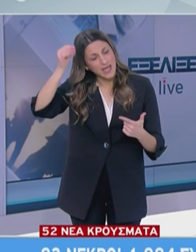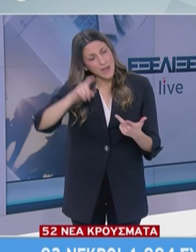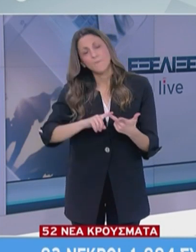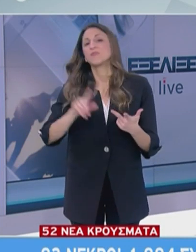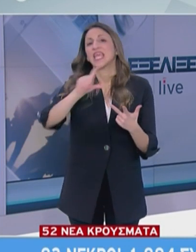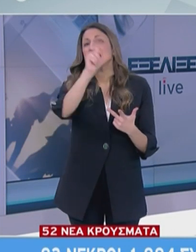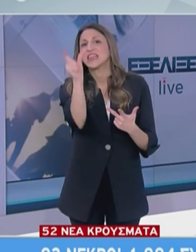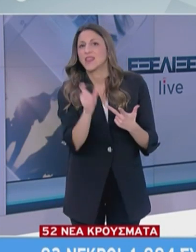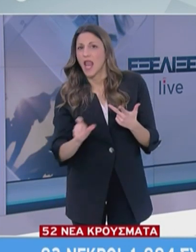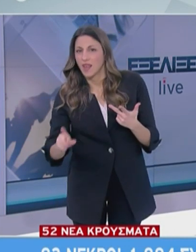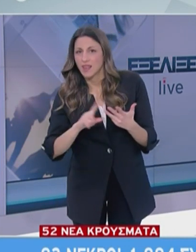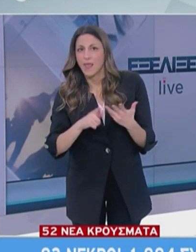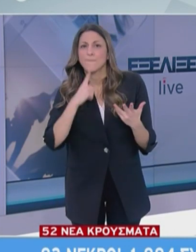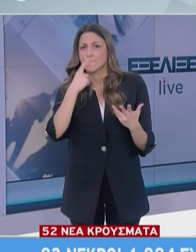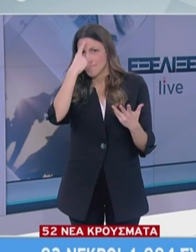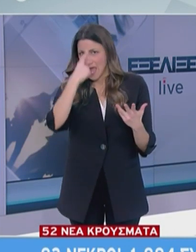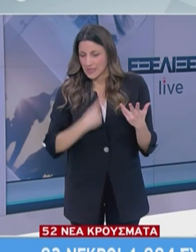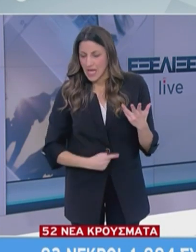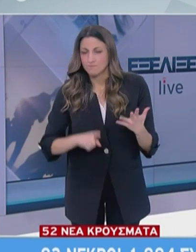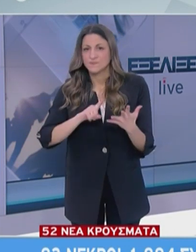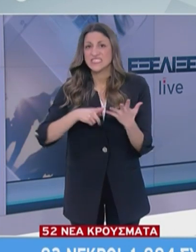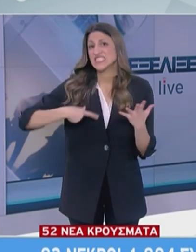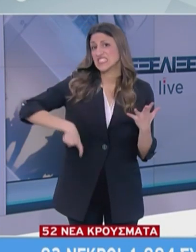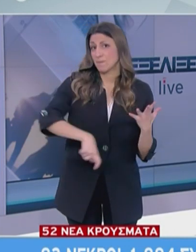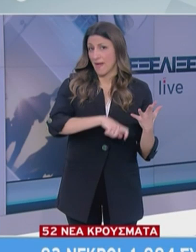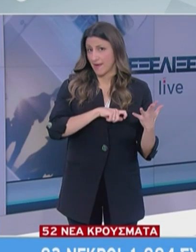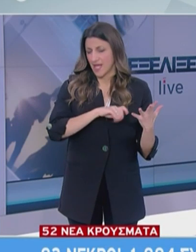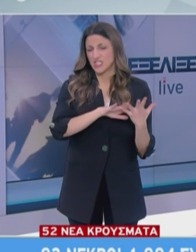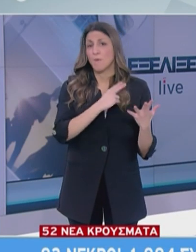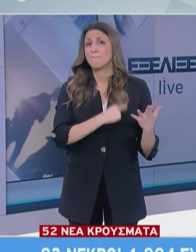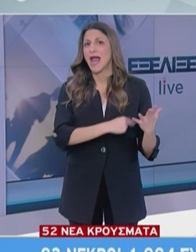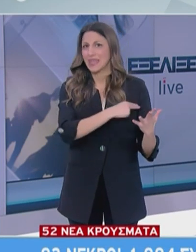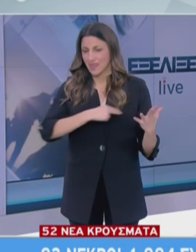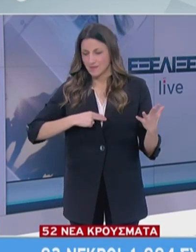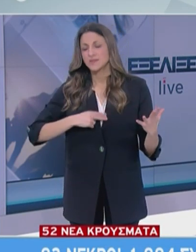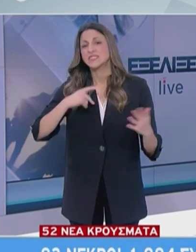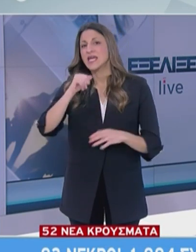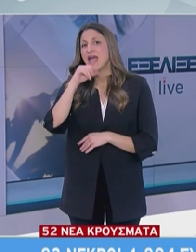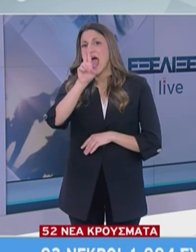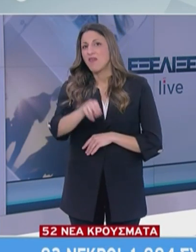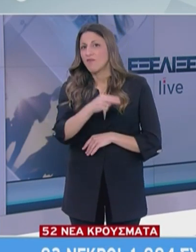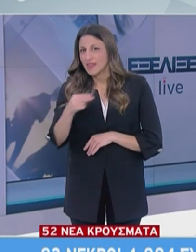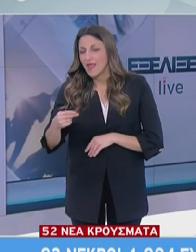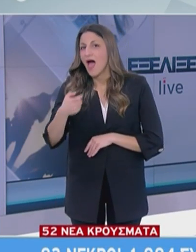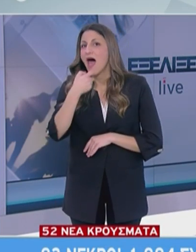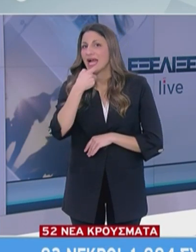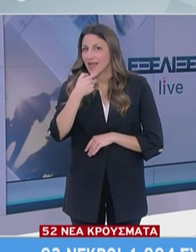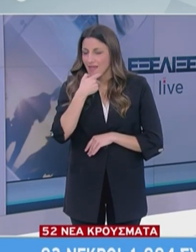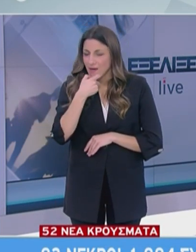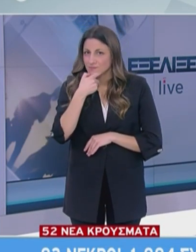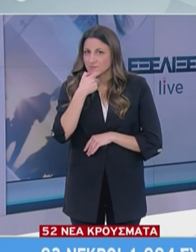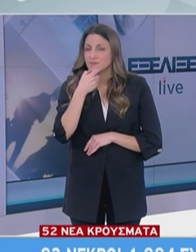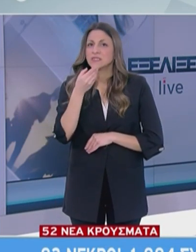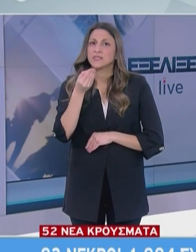η Ιταλία, η Μάλτα, η Ισπανία, η Ελβετία, το Ηνωμένο Βασίλειο, κυρίως